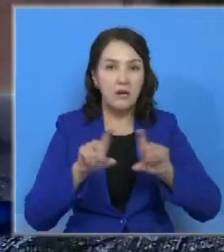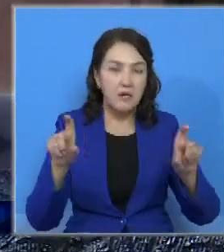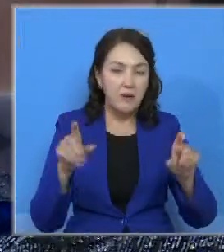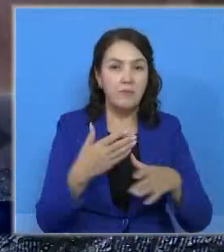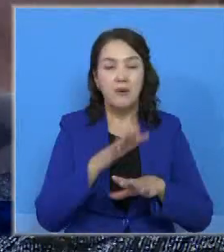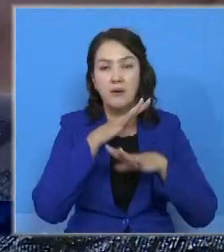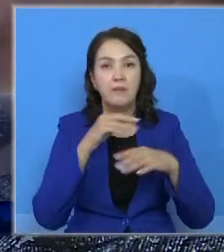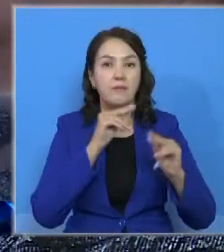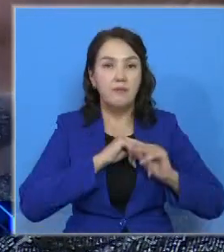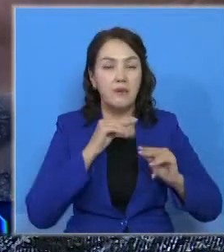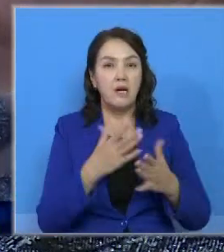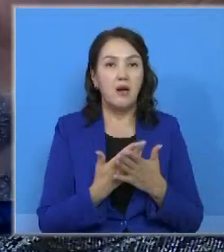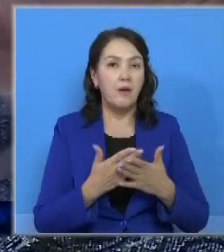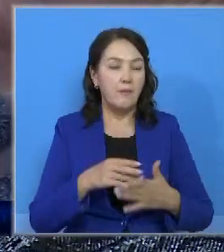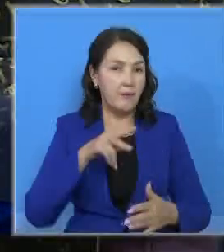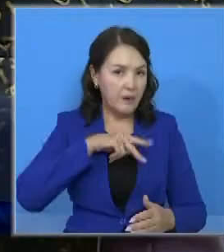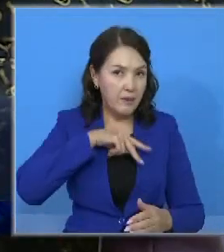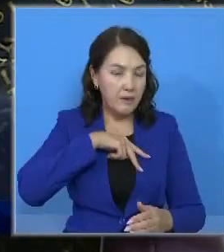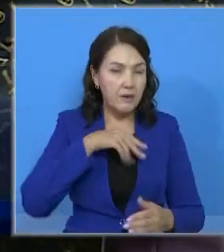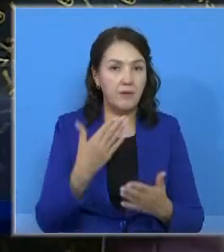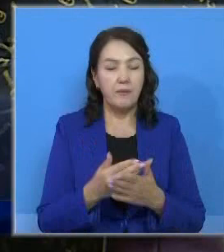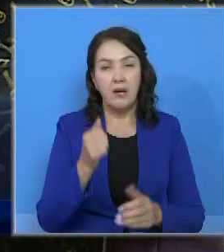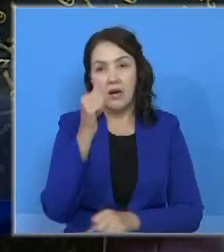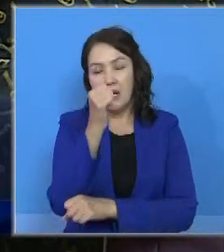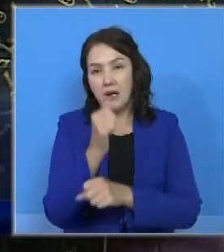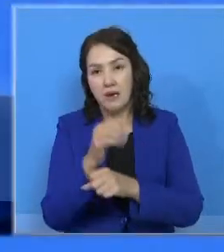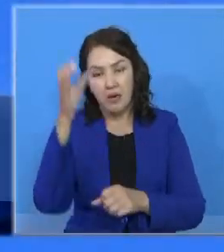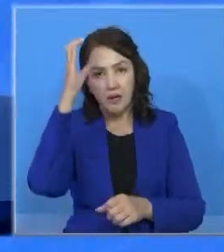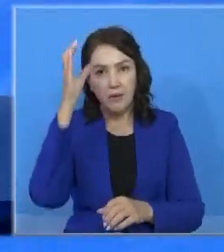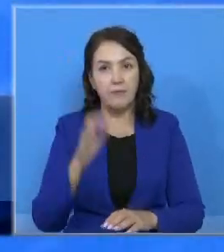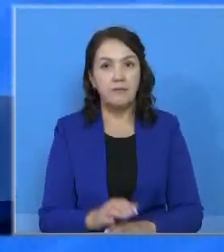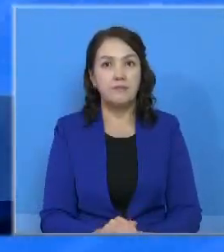За многолетний труд она была удостоена нагрудного знака «Почетный работник образования».